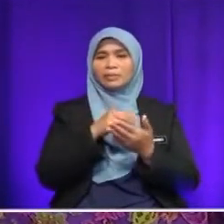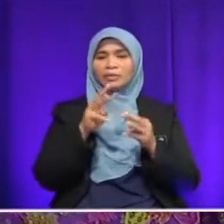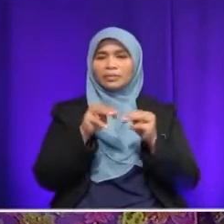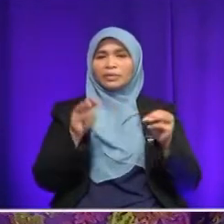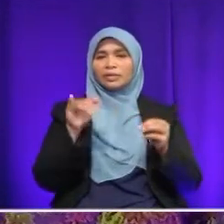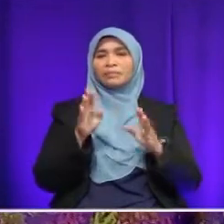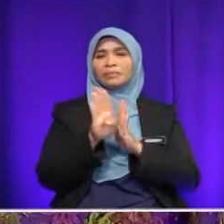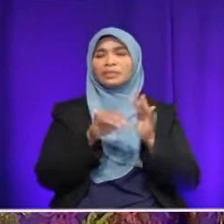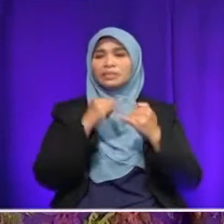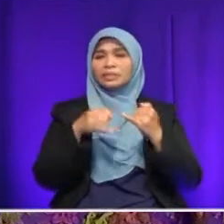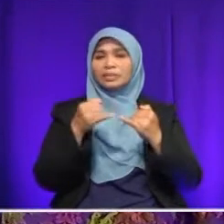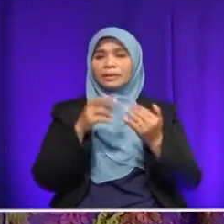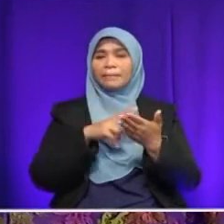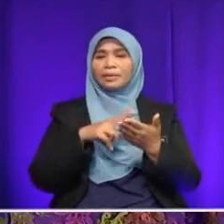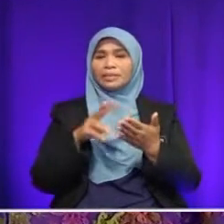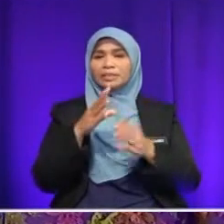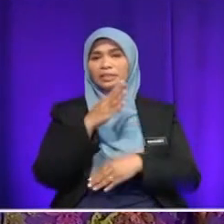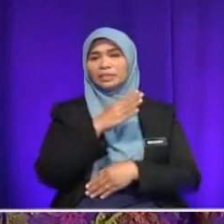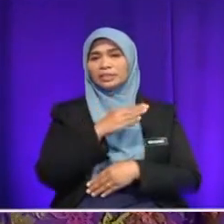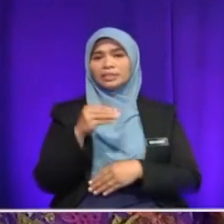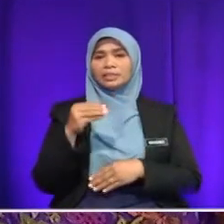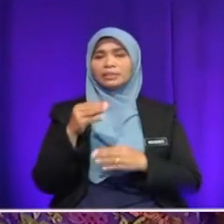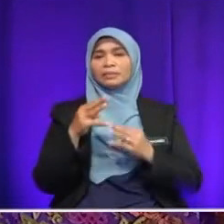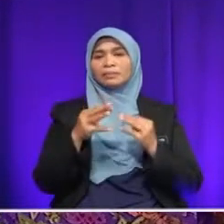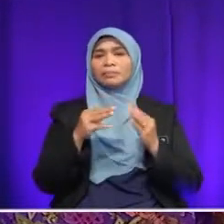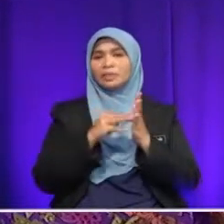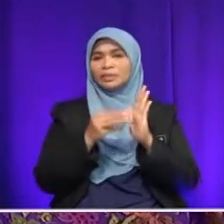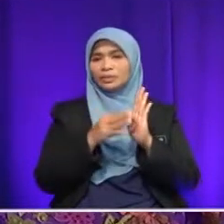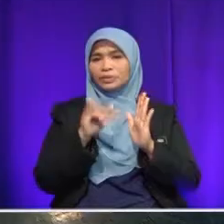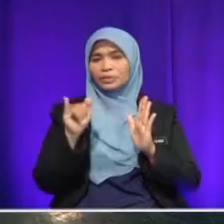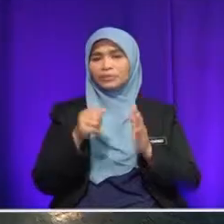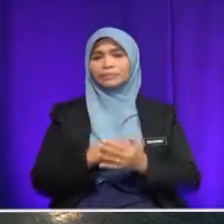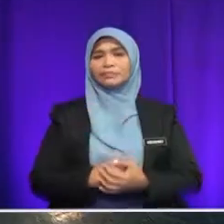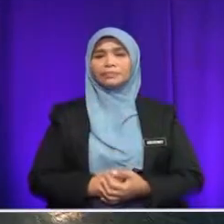membaca maksud. Okey. Kalau kita okey, Darin, kenapa Darin?